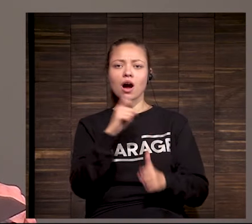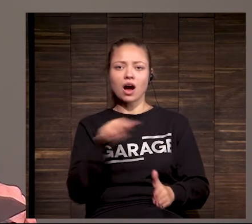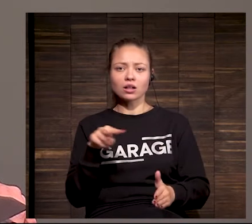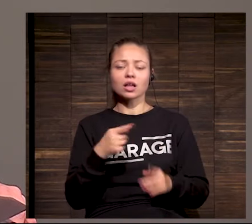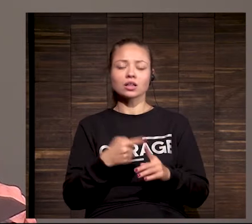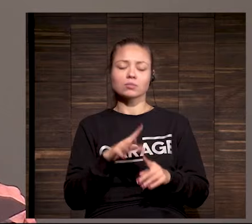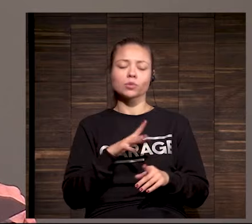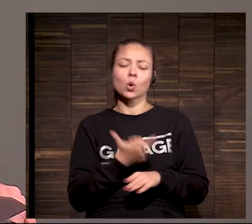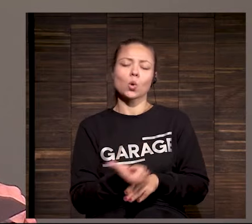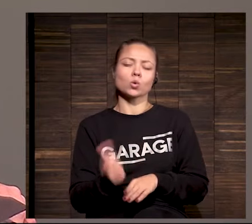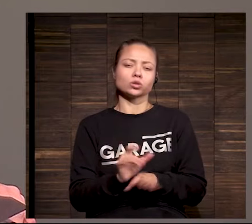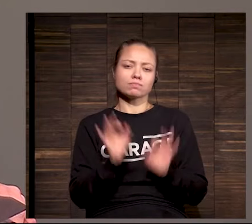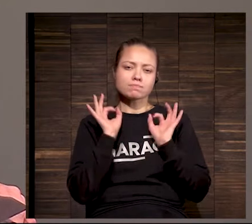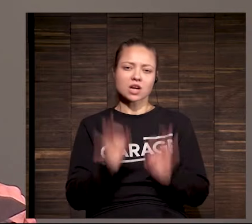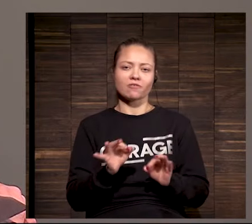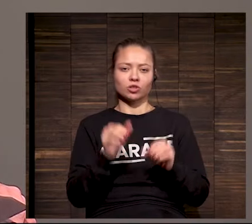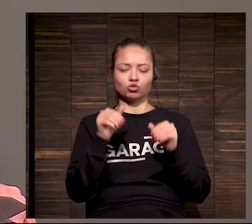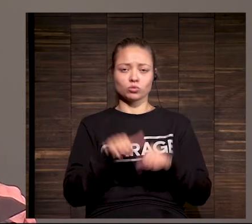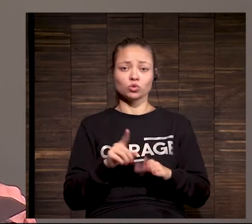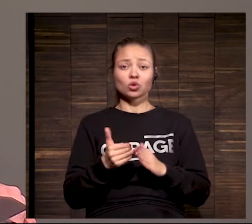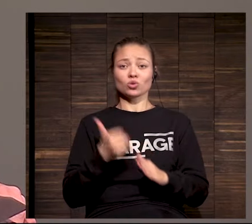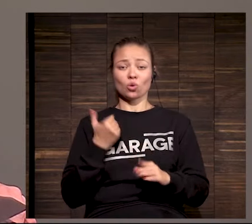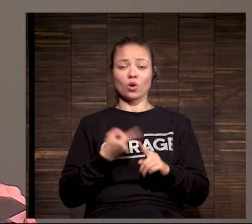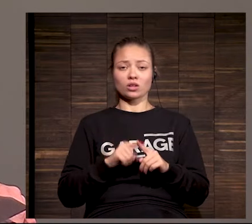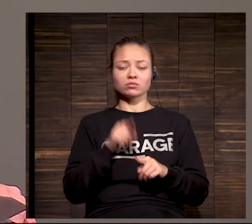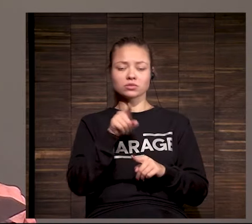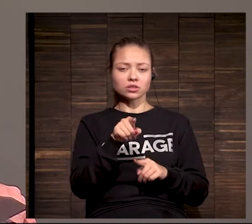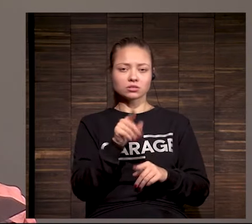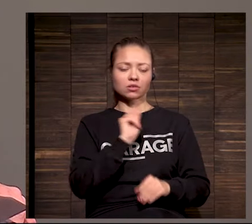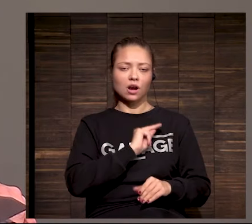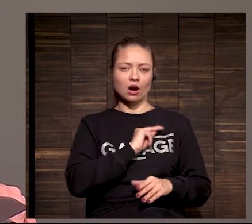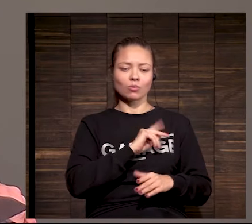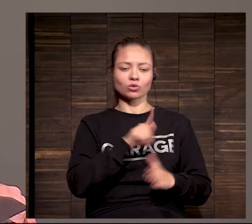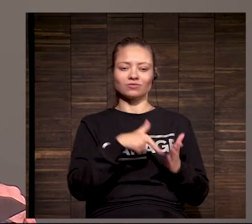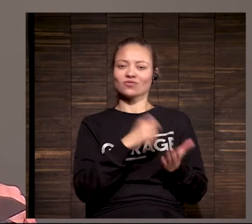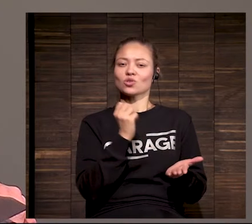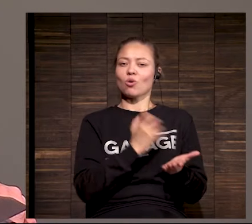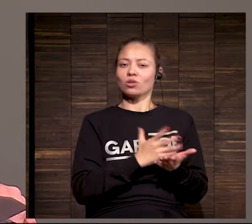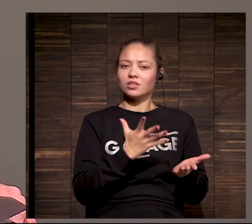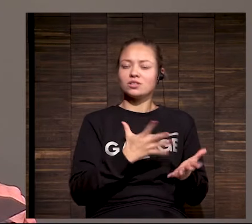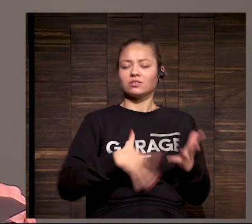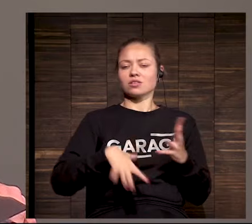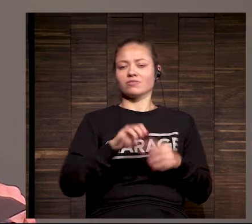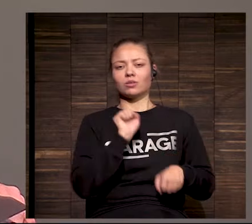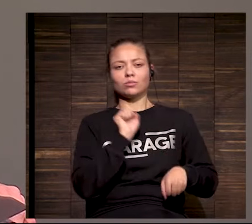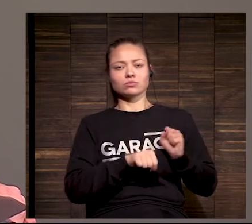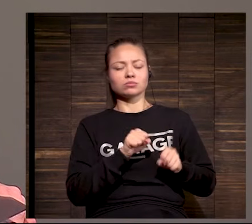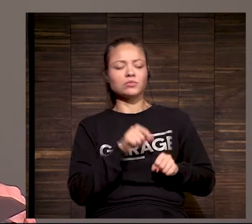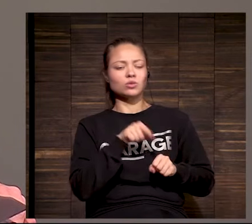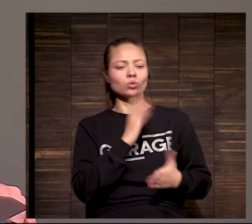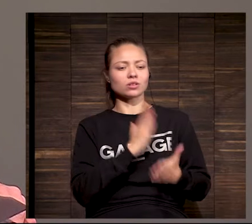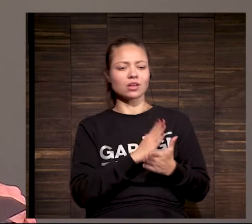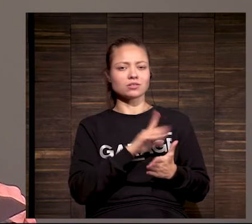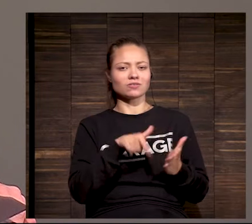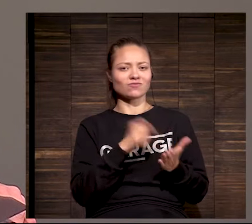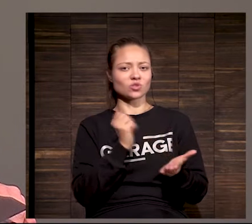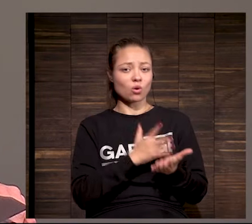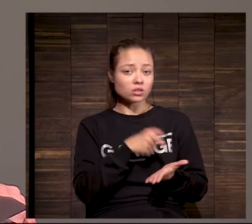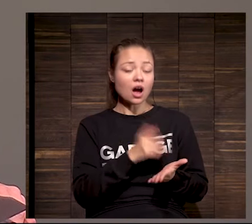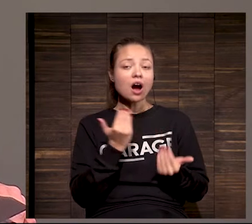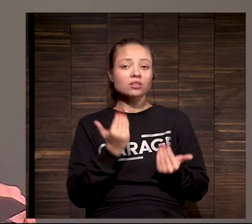правильным решением потому что до этого ты работал в столице со всеми ресурсами которые в столице и есть а